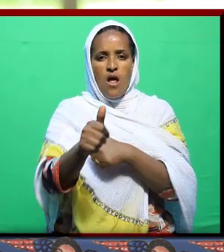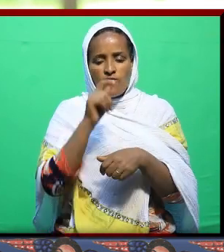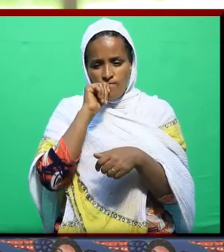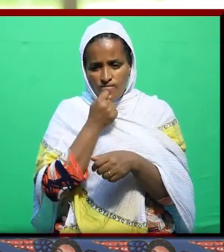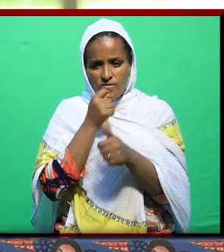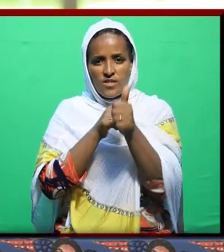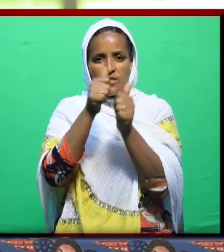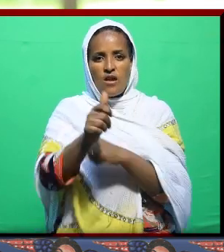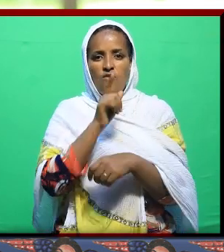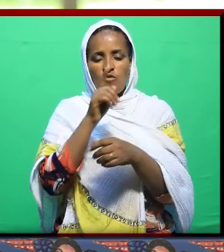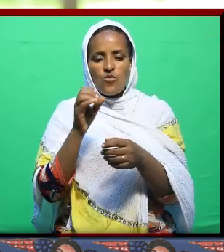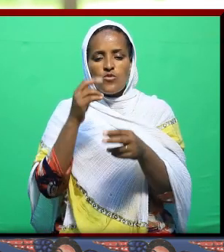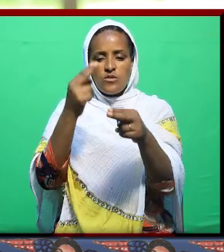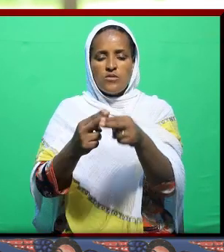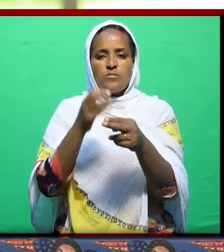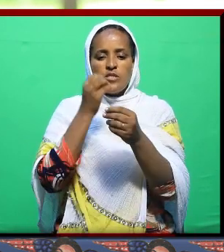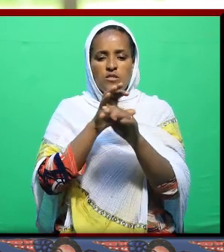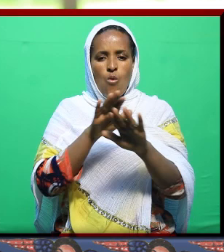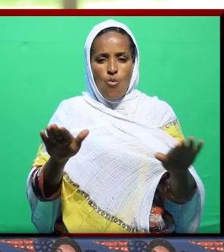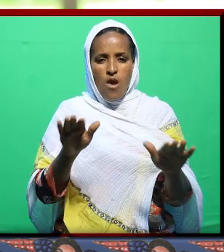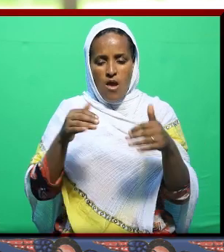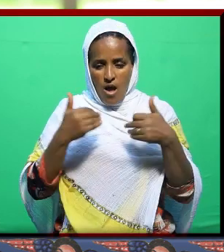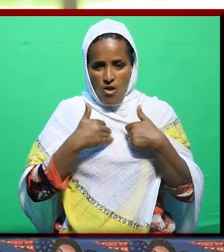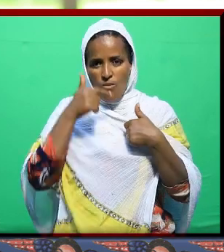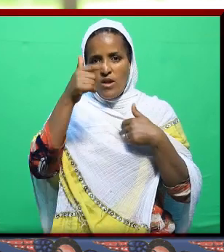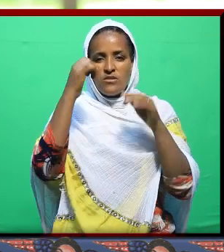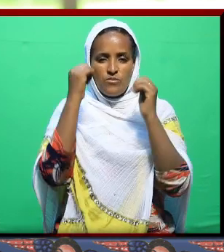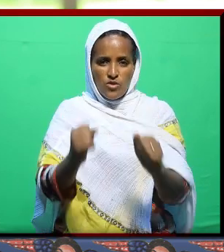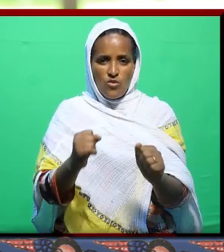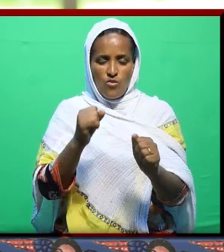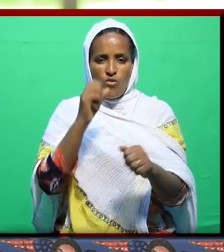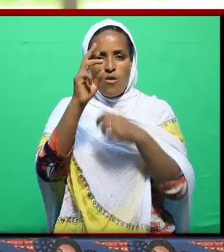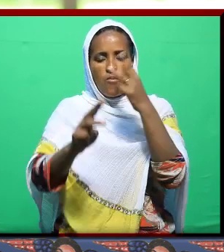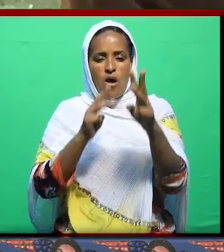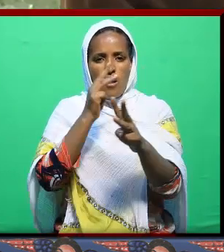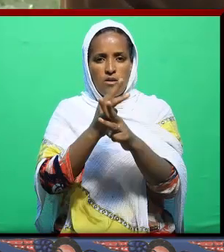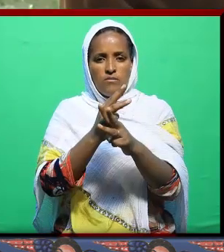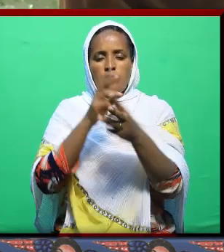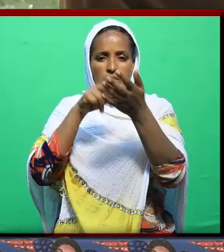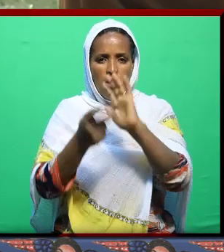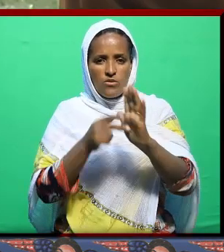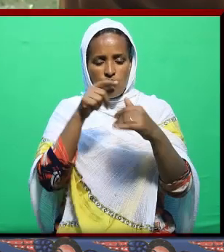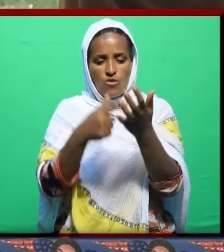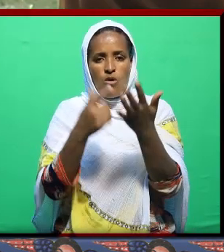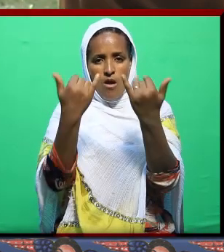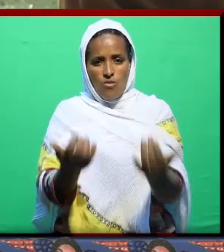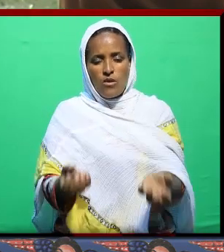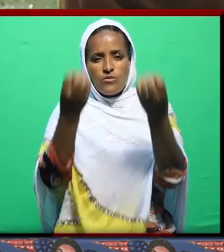ሲያል ነው ጽማዌ መልኩ አለው ብለልን እንትልን ምንችለው በአለም ለሰባ አለም ማለት ነው።